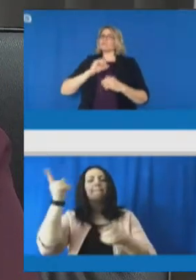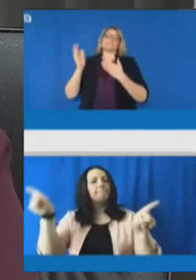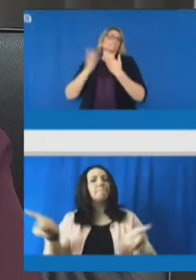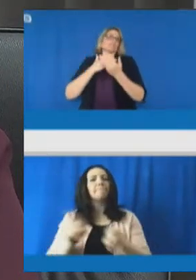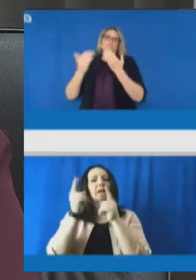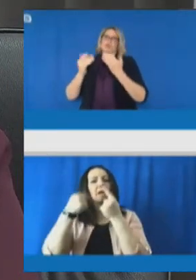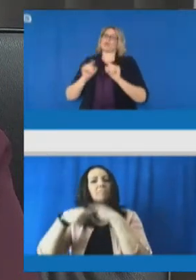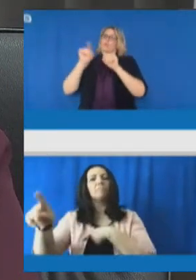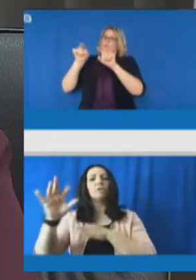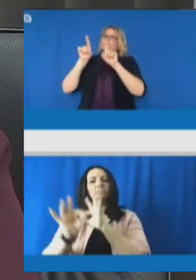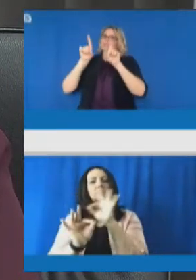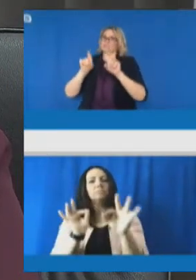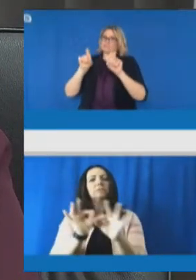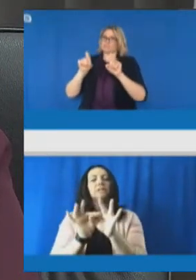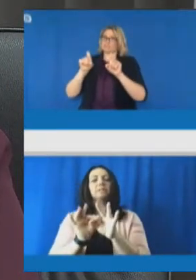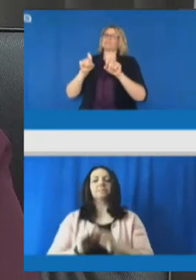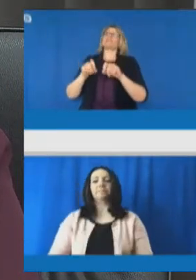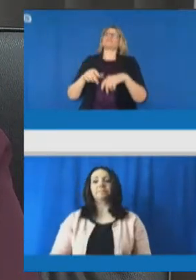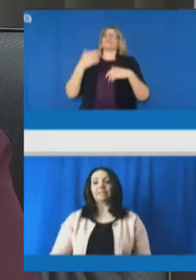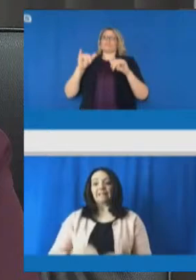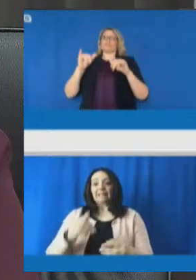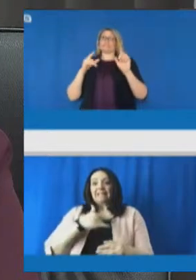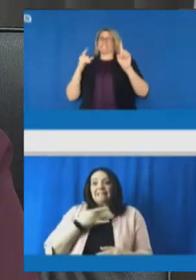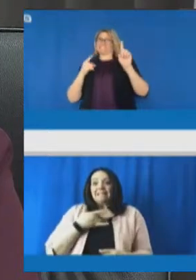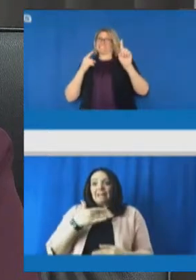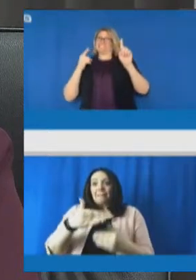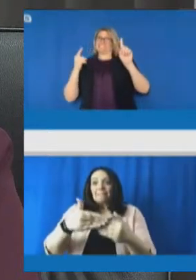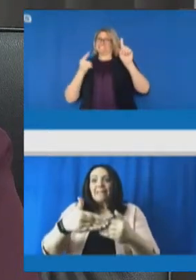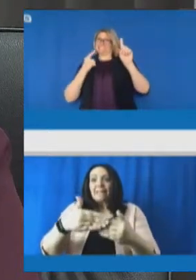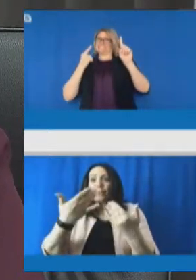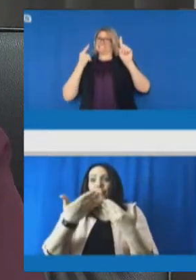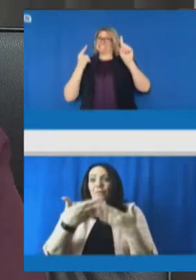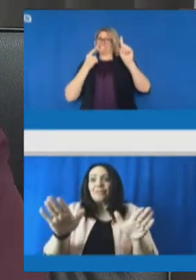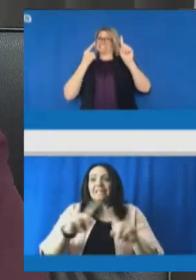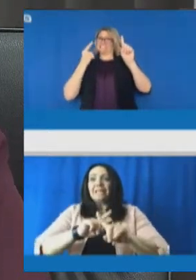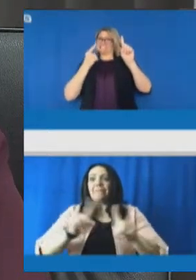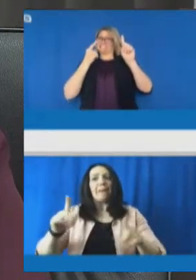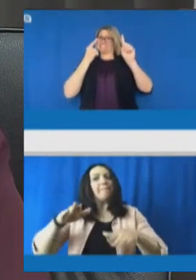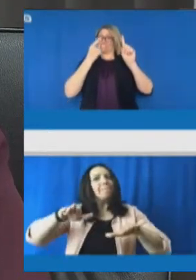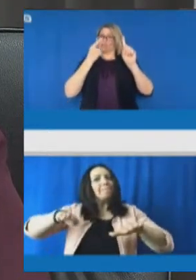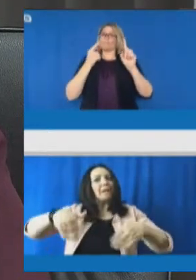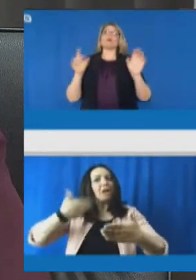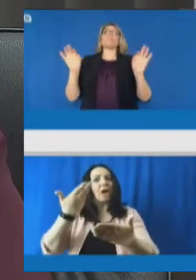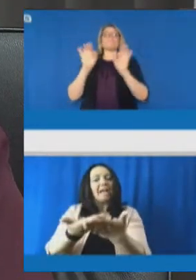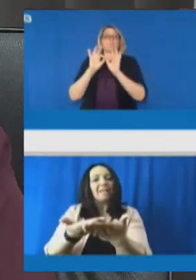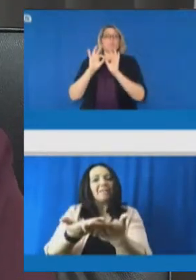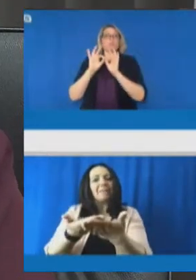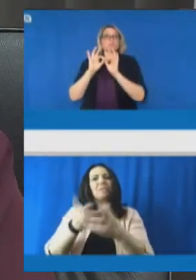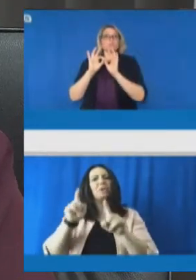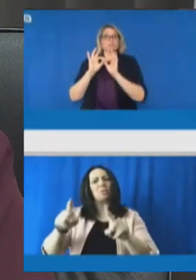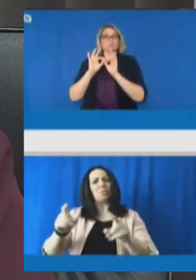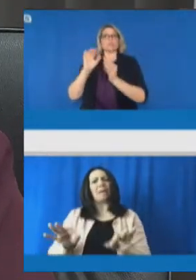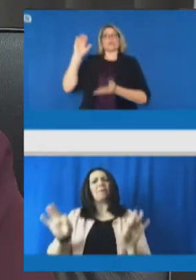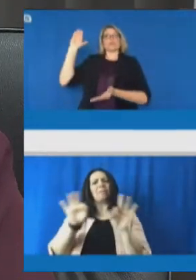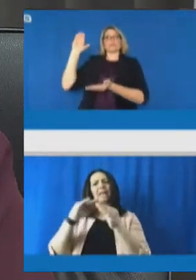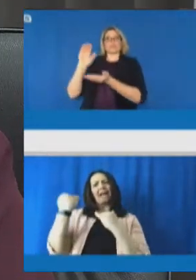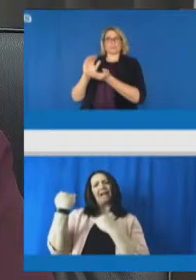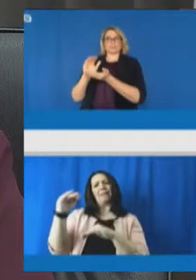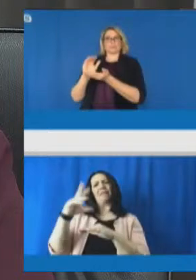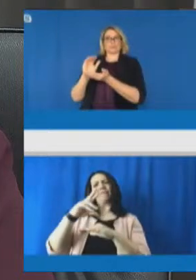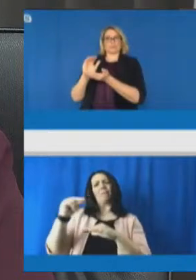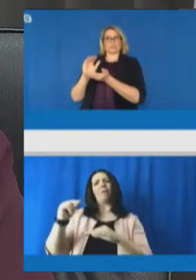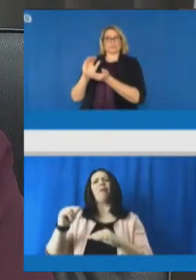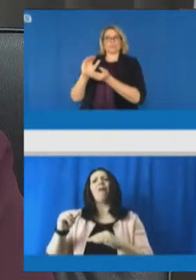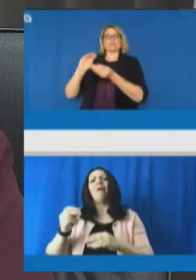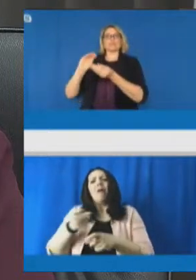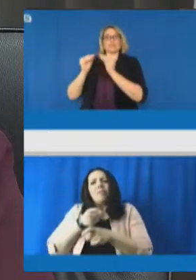are seeing surges in cases in Ontario and indeed stricter measures and lockdowns in certain areas. Aujourd'hui, il y a 3 nouveaux